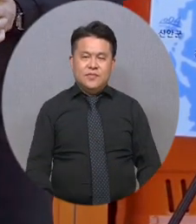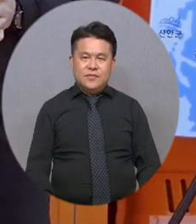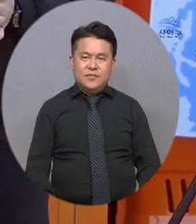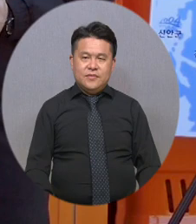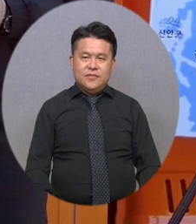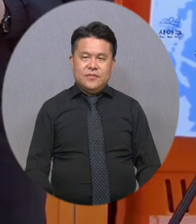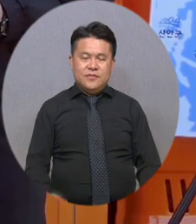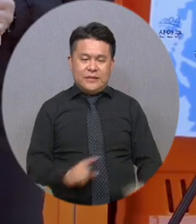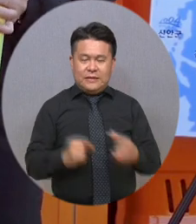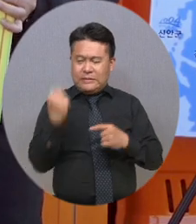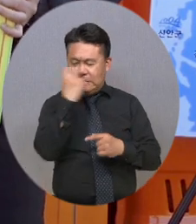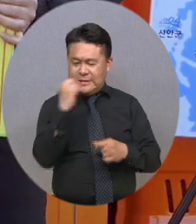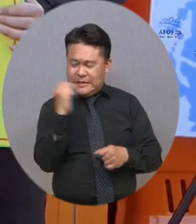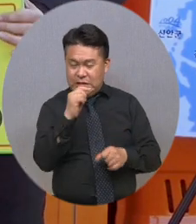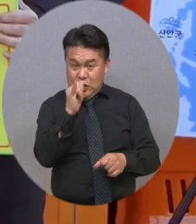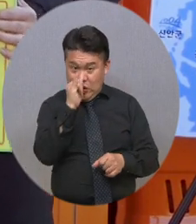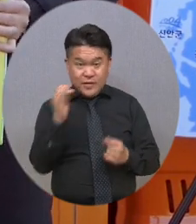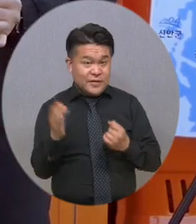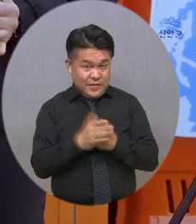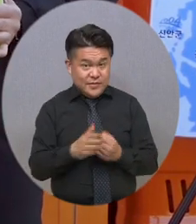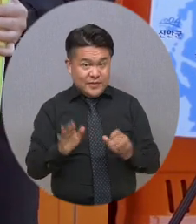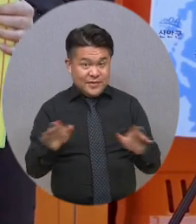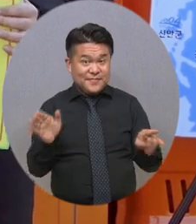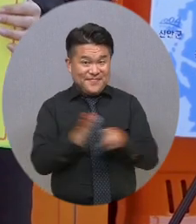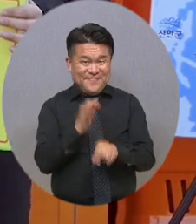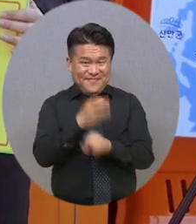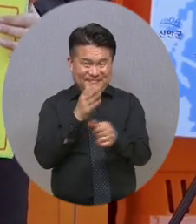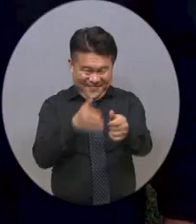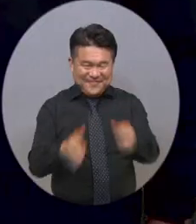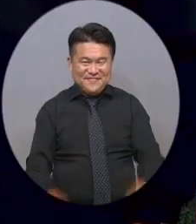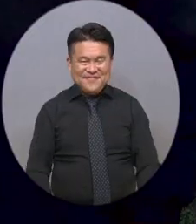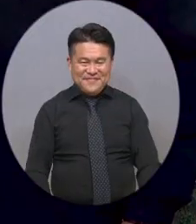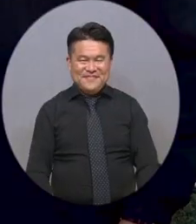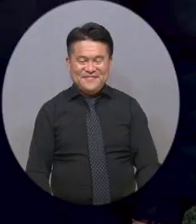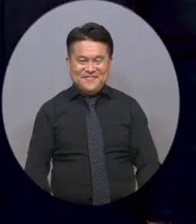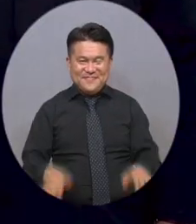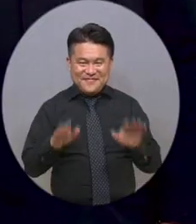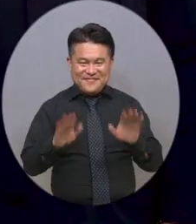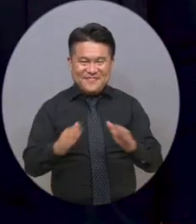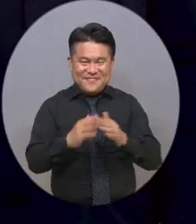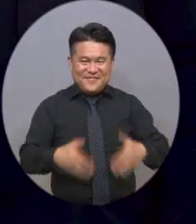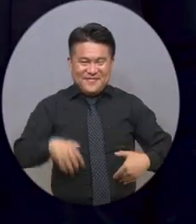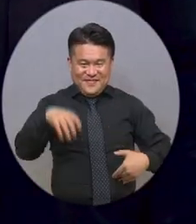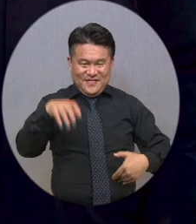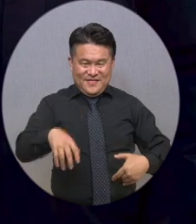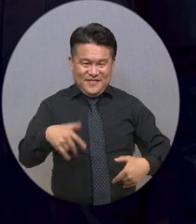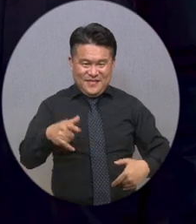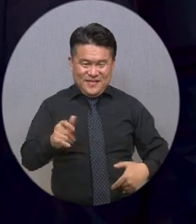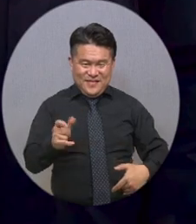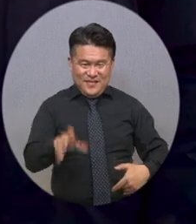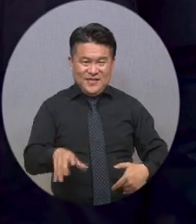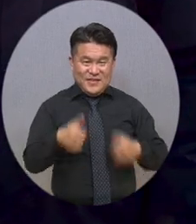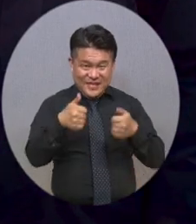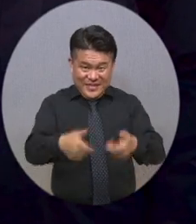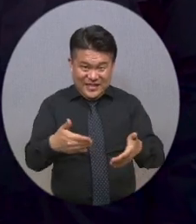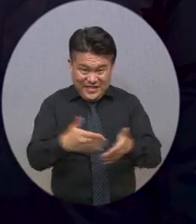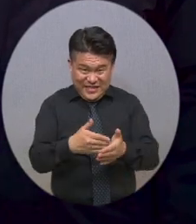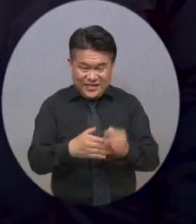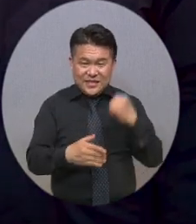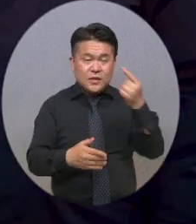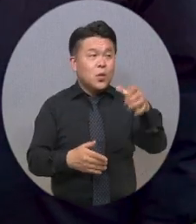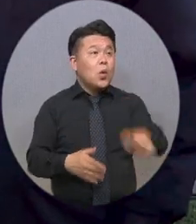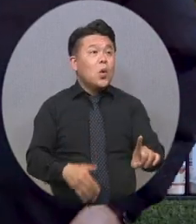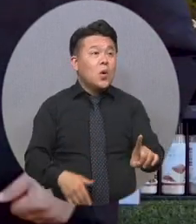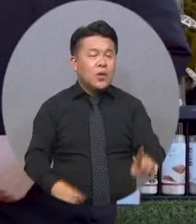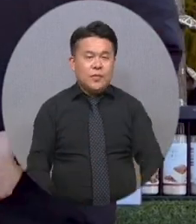제품에 엄격히 관리하고 있으니까 믿고 구매하셔도 좋을 것 같습니다. 네. 이번에는 전라남도 이 장흥에서 인사드렸습니다만